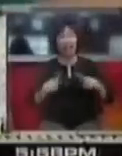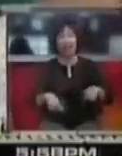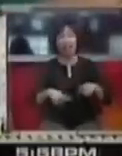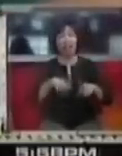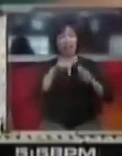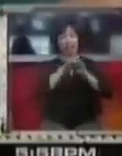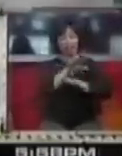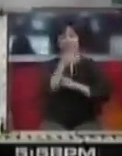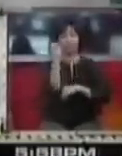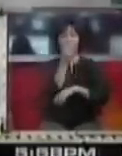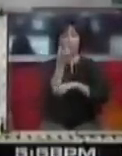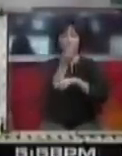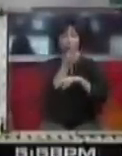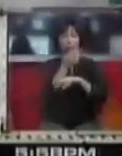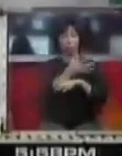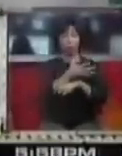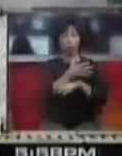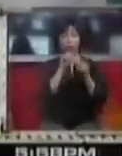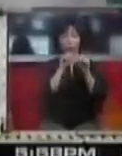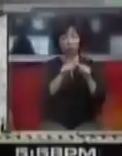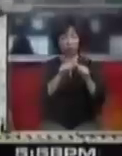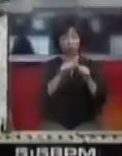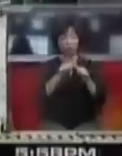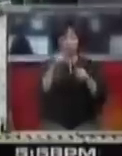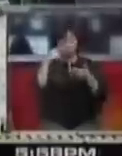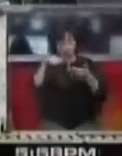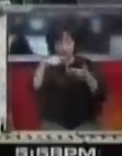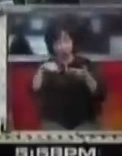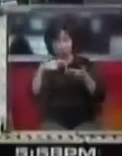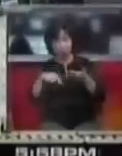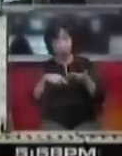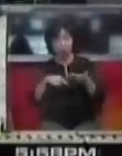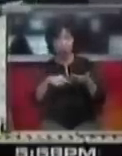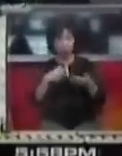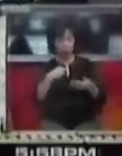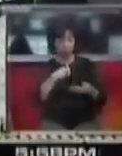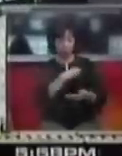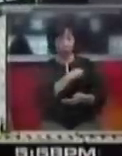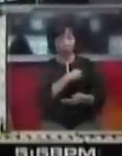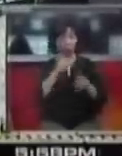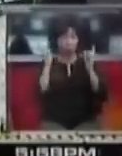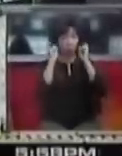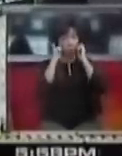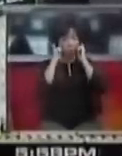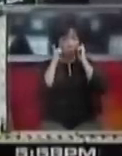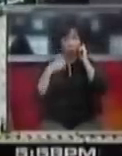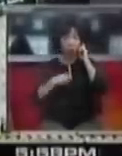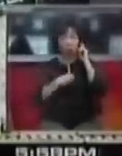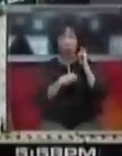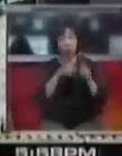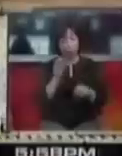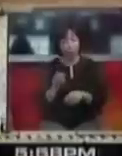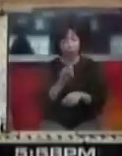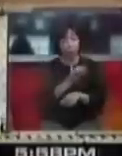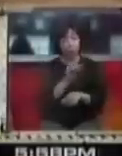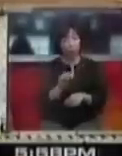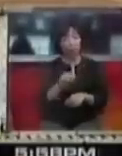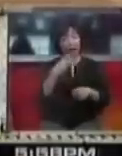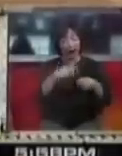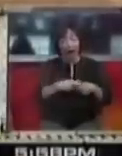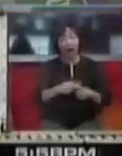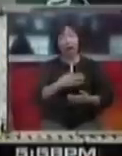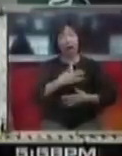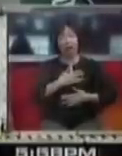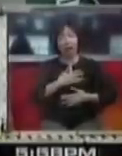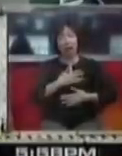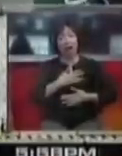Sa loob ng ambulansya, patuloy naming minomonitor ang lagay ng ginang. Pinakinggan natin kaninang dibdib ni nanay. Medyo hirapan yan